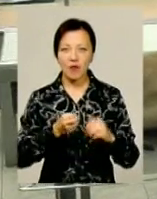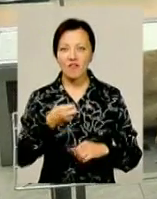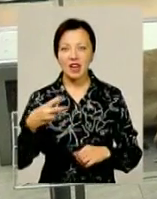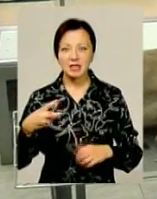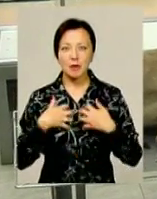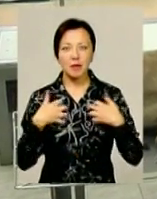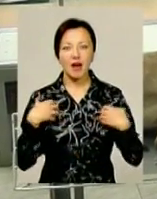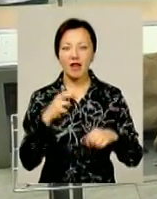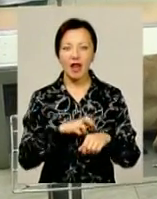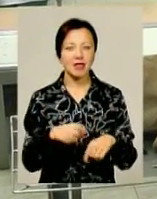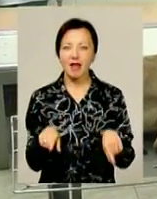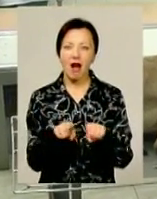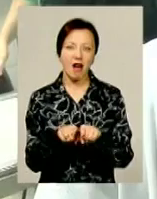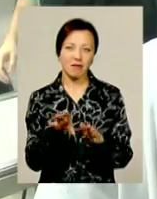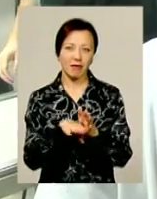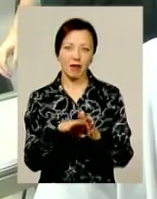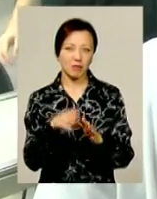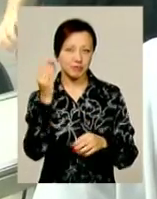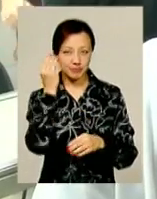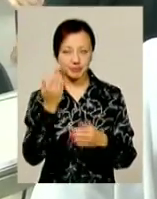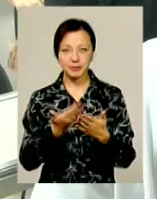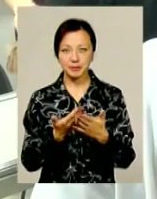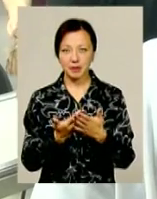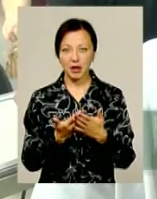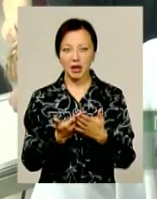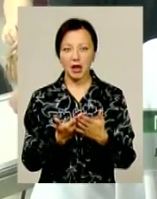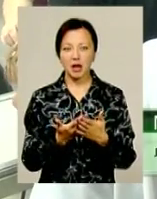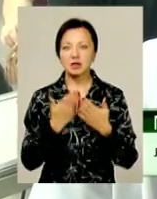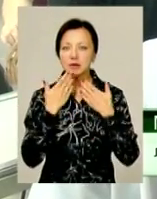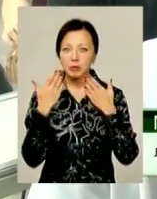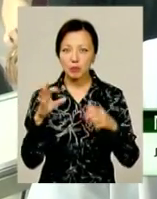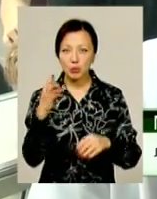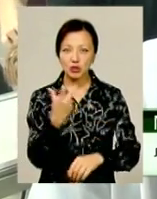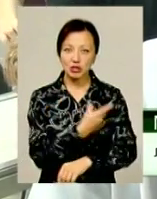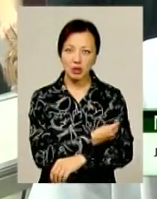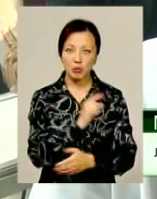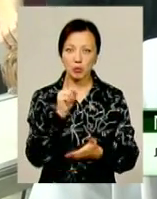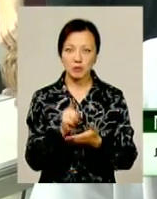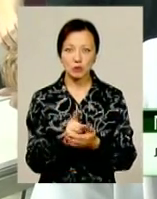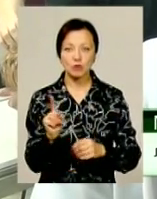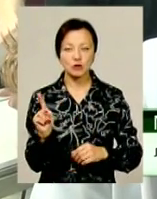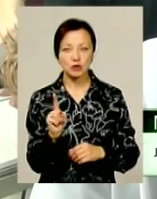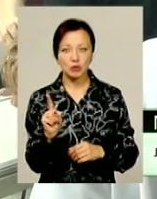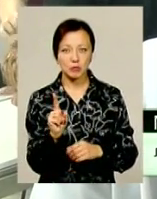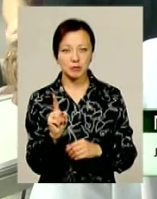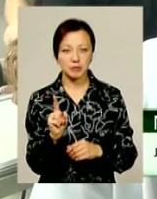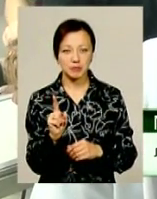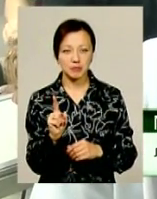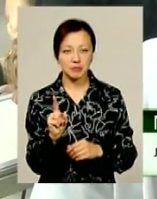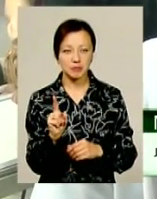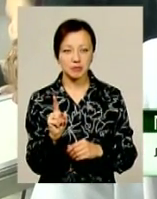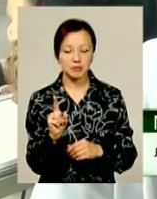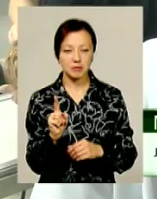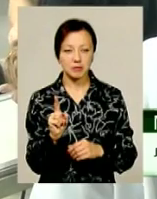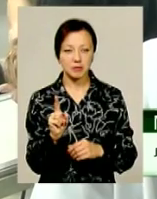не така безпечна, як це може здатися. Запитуємо про щеплення обов'язкові, які не щоб що такі